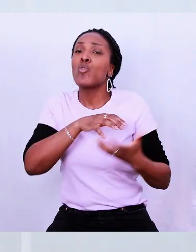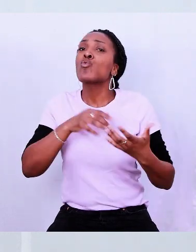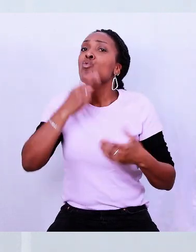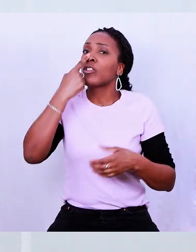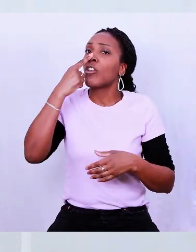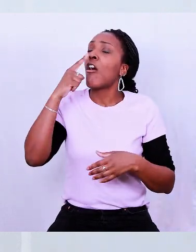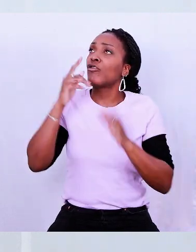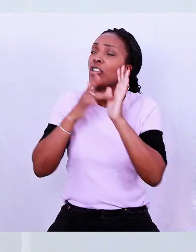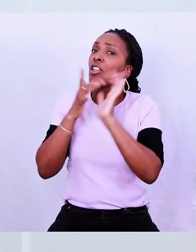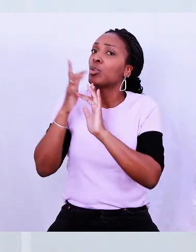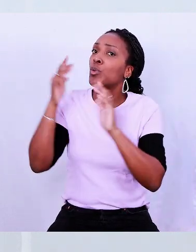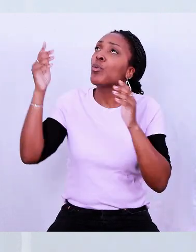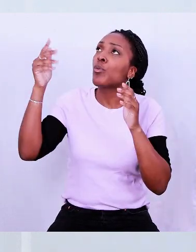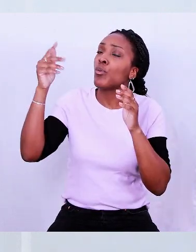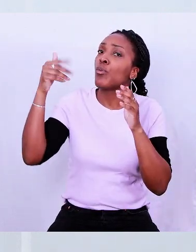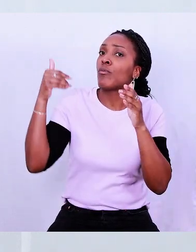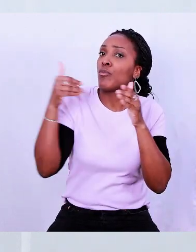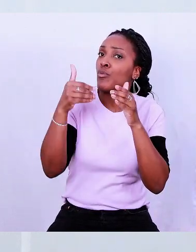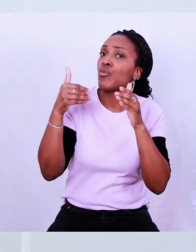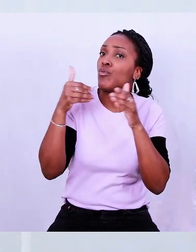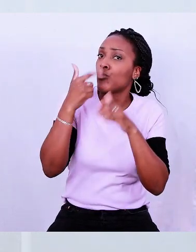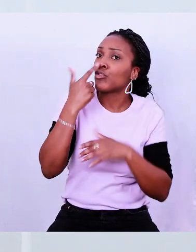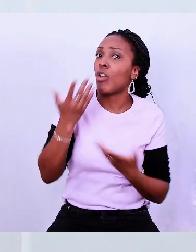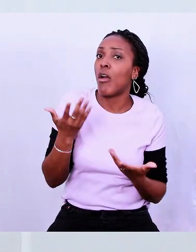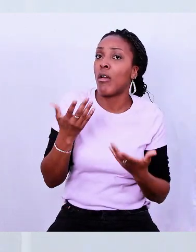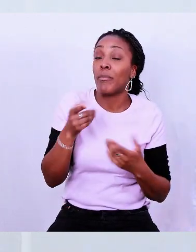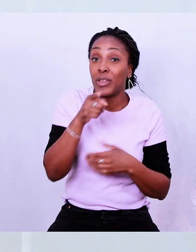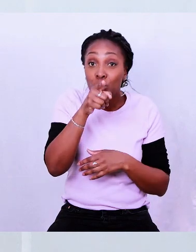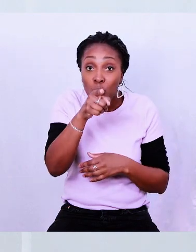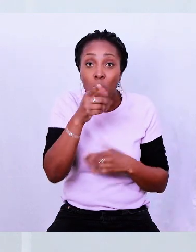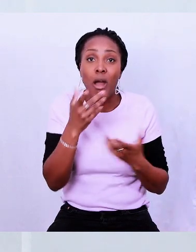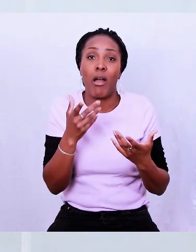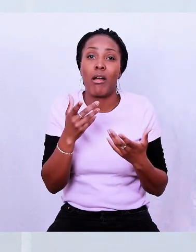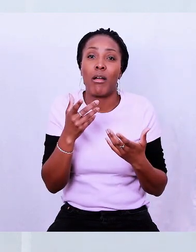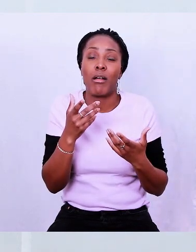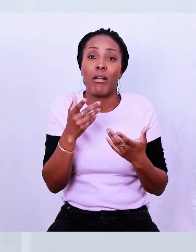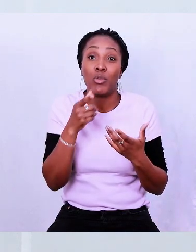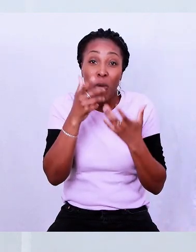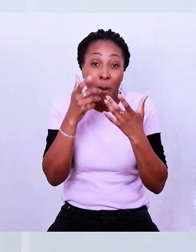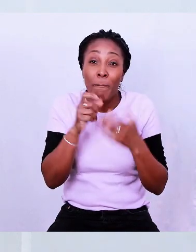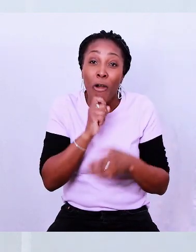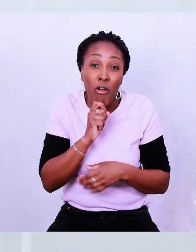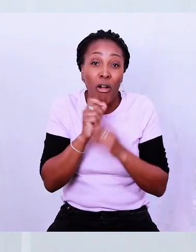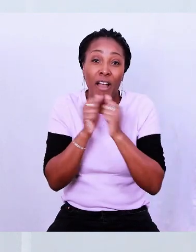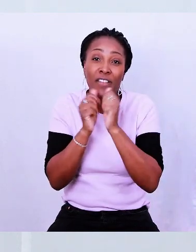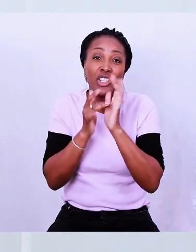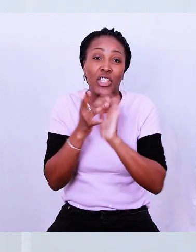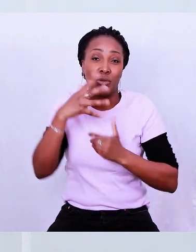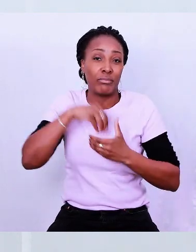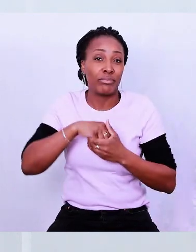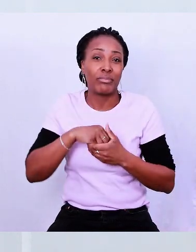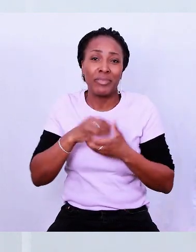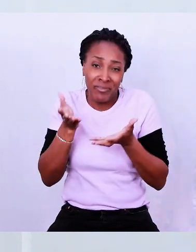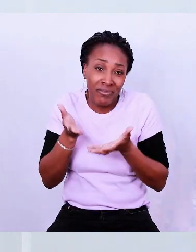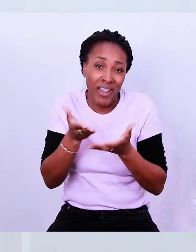garde aujourd'hui, toi qui écoutes cette émission et qui n'es pas un ami de l'époux. On va terminer par la